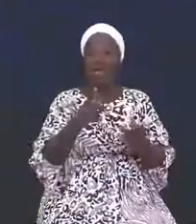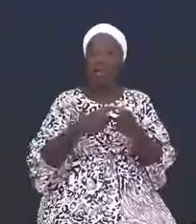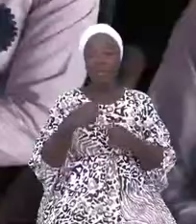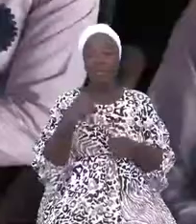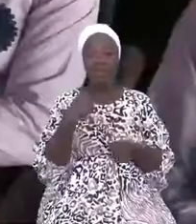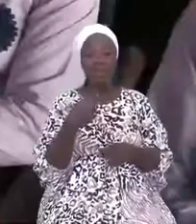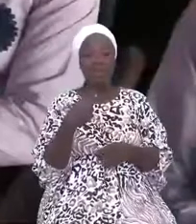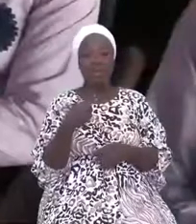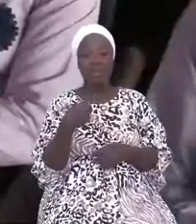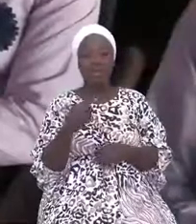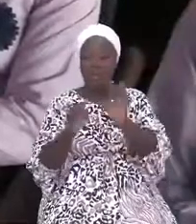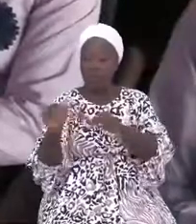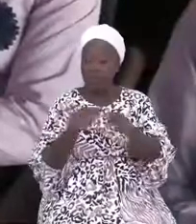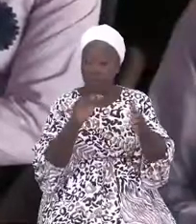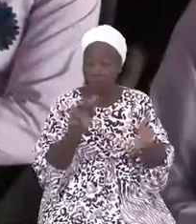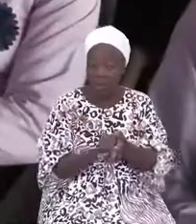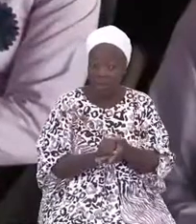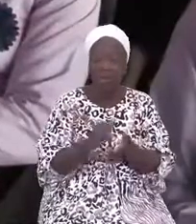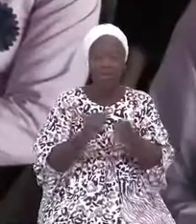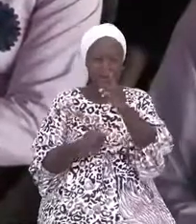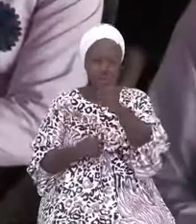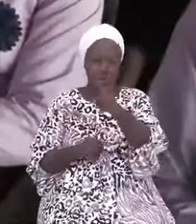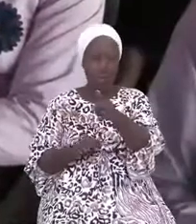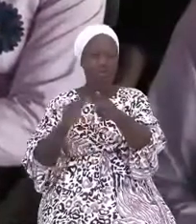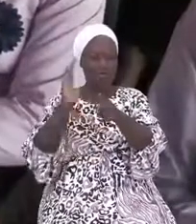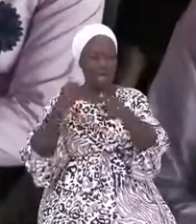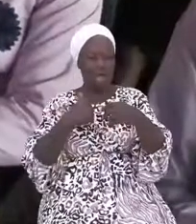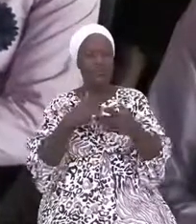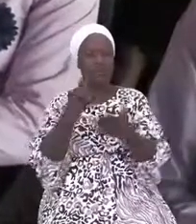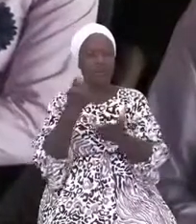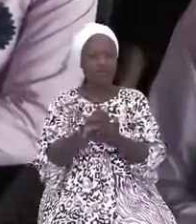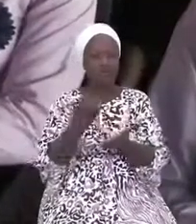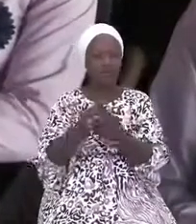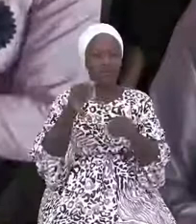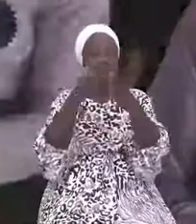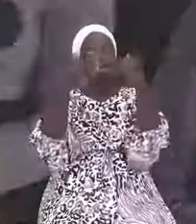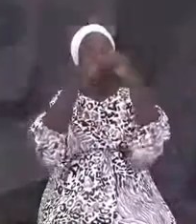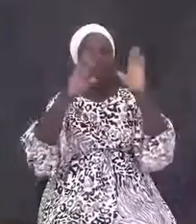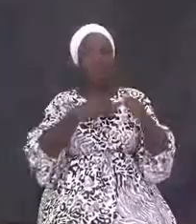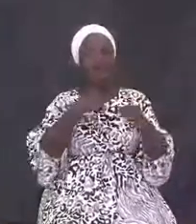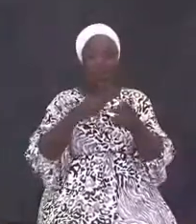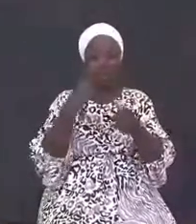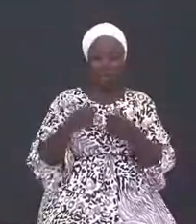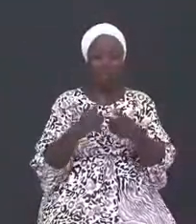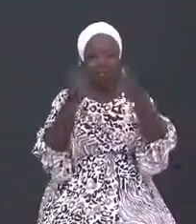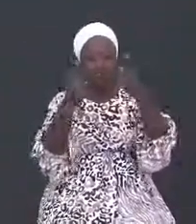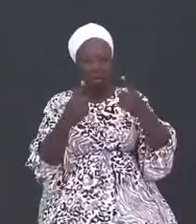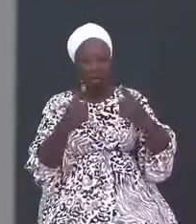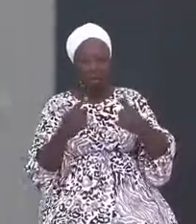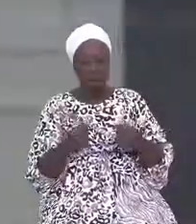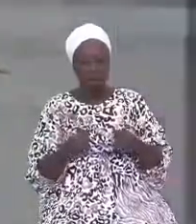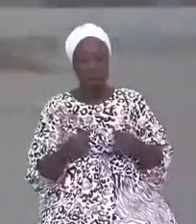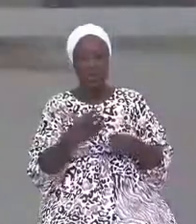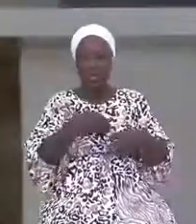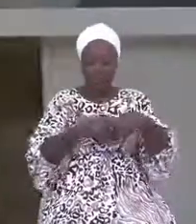dit, si tu le fais, tu auras un trésor dans le ciel, puis viens et